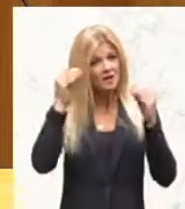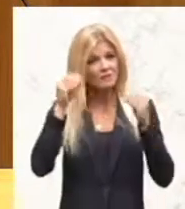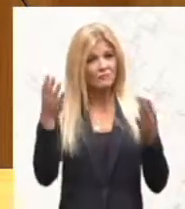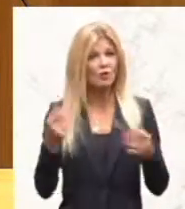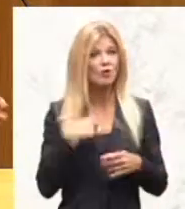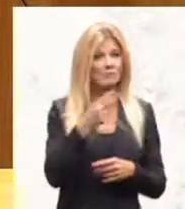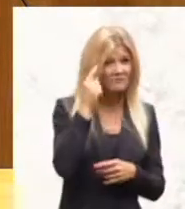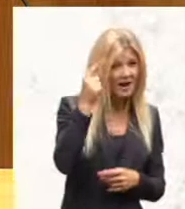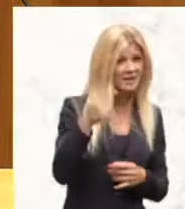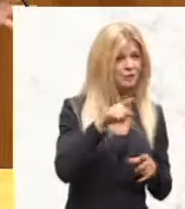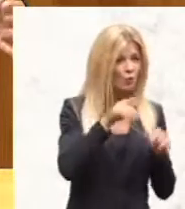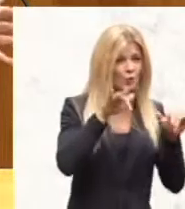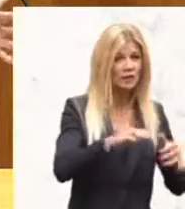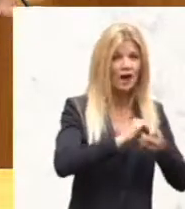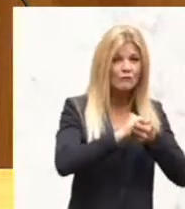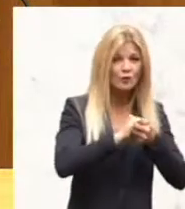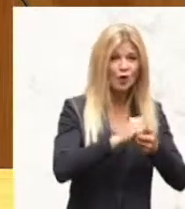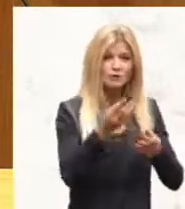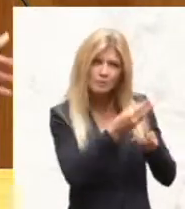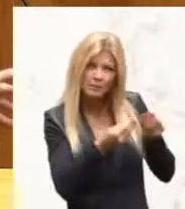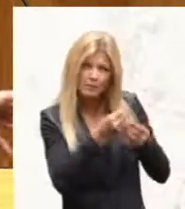in Gang ist. Aber meistens